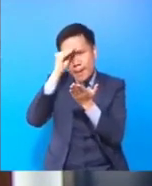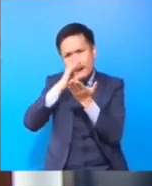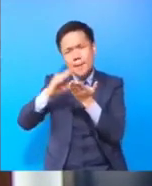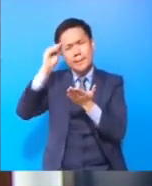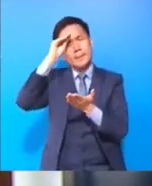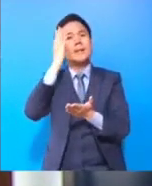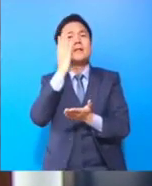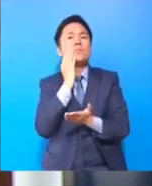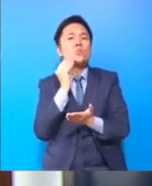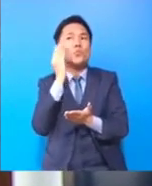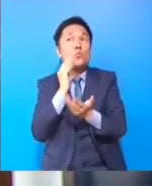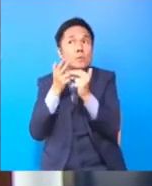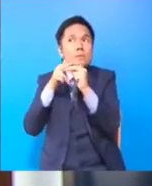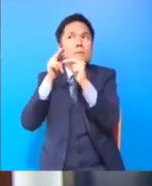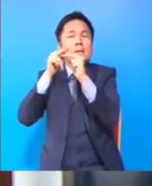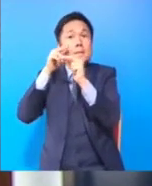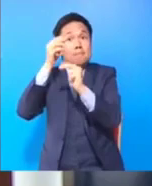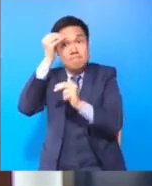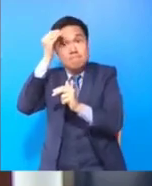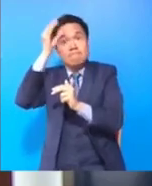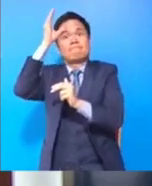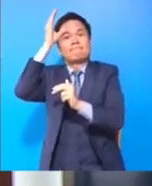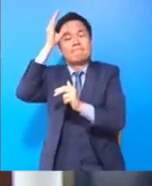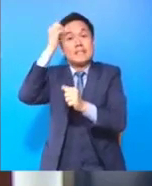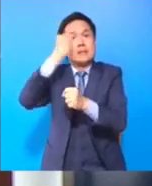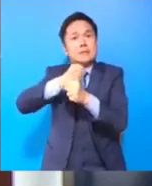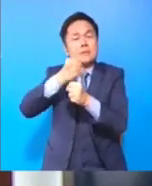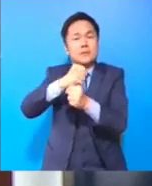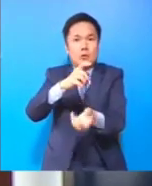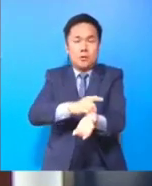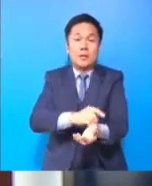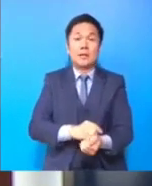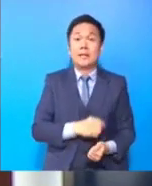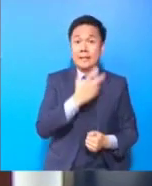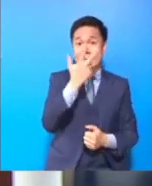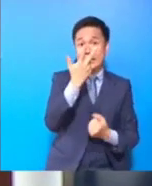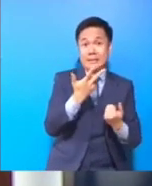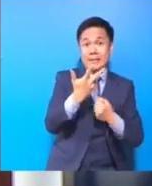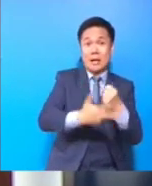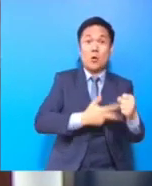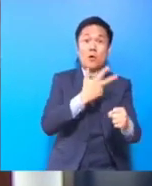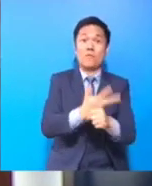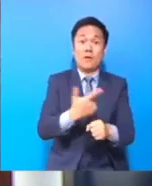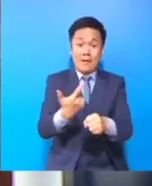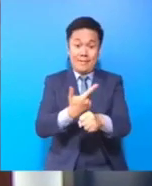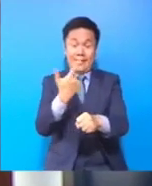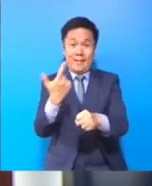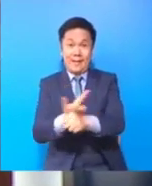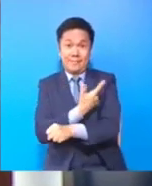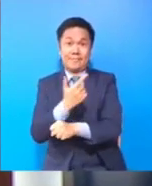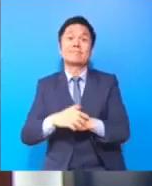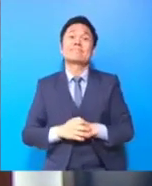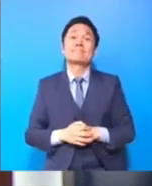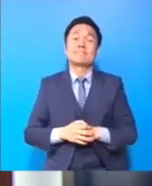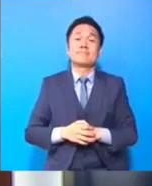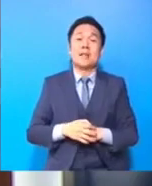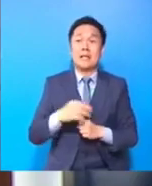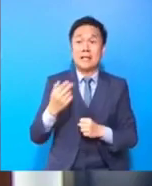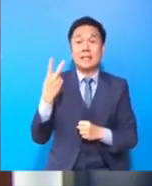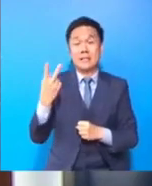meto sebagai sebagai dokter dan kerajaan kita memberikan lima tahun kontrak tiga tahun untuk lazis wajah dan 2 tahun untuk latihan